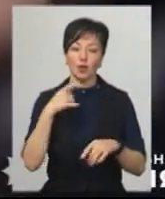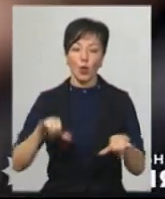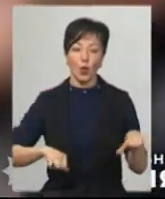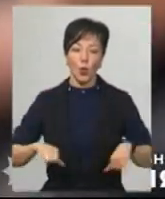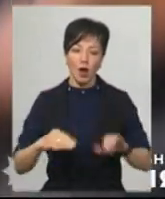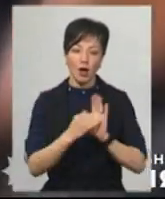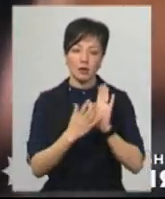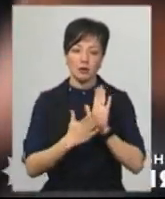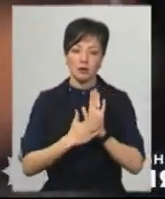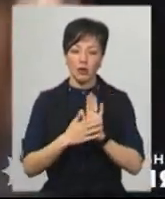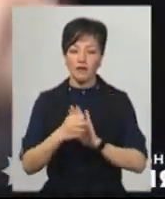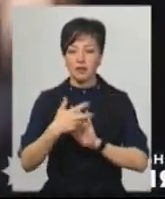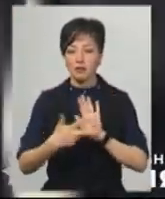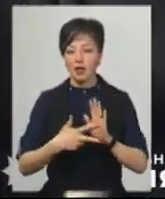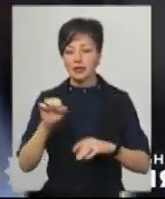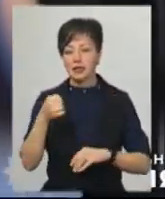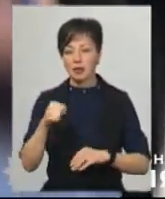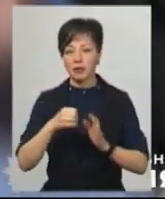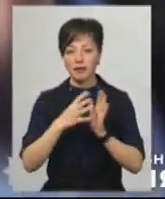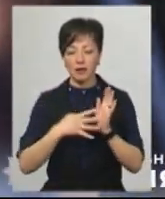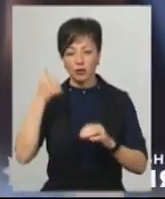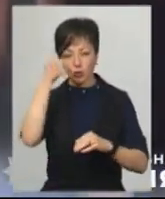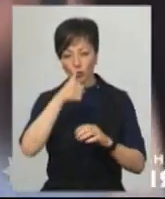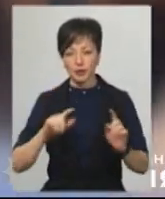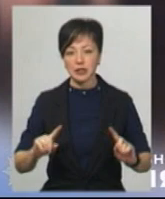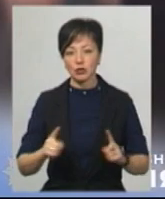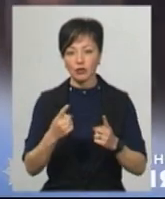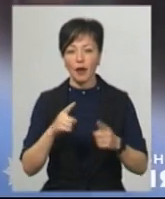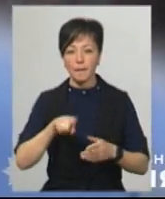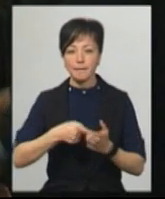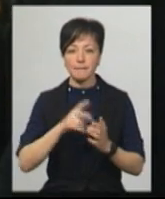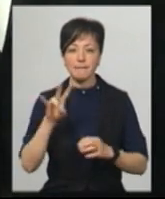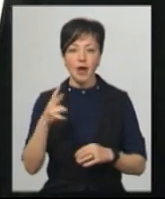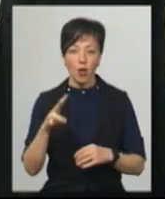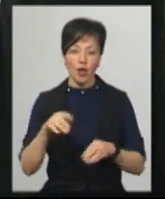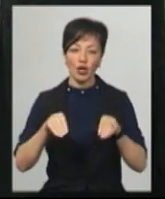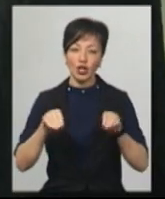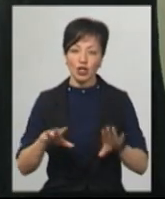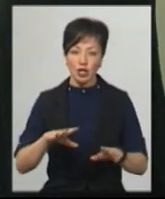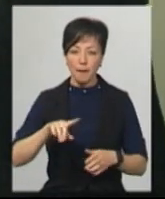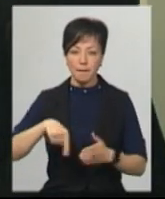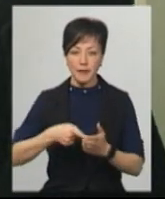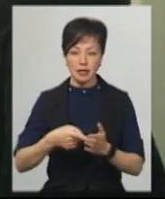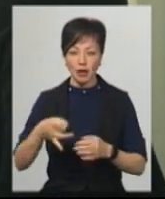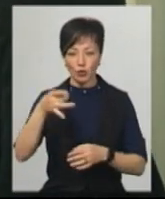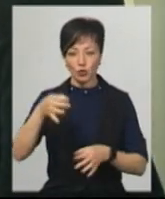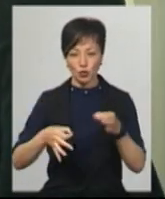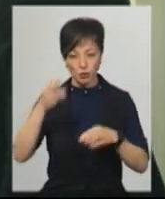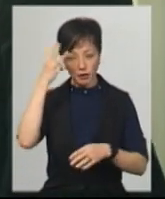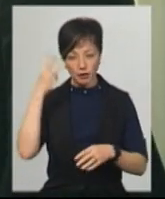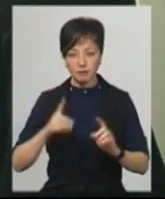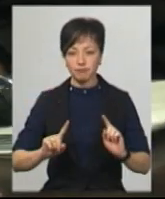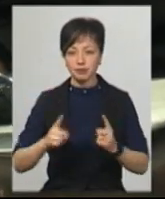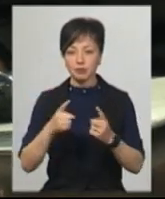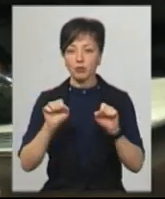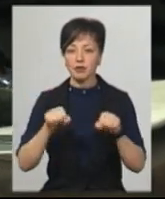хуліганство. 18 серпня 2019 року його заарештували у Миколаєві. Рішенням Хмельницького міськрайонного суду чоловіка взяли під